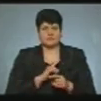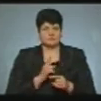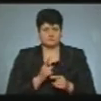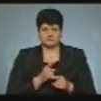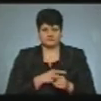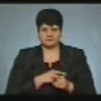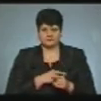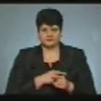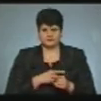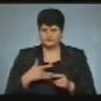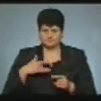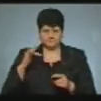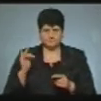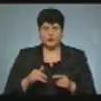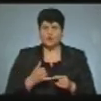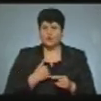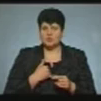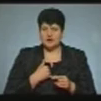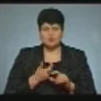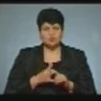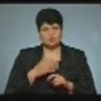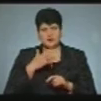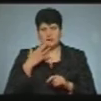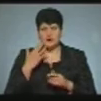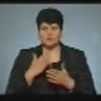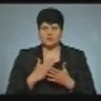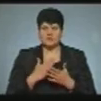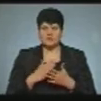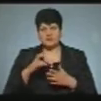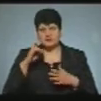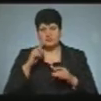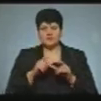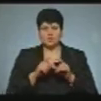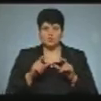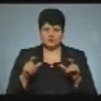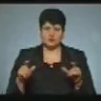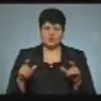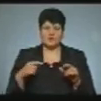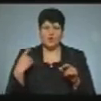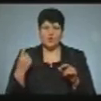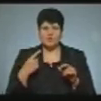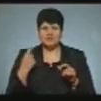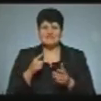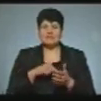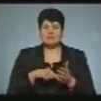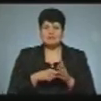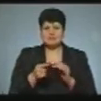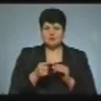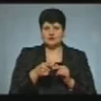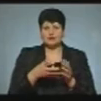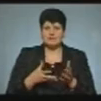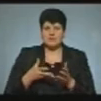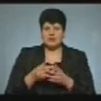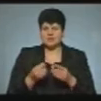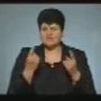що, зрештою, в нас дуже багато є комунальних установ обласних у місті Тернополі. Сюди